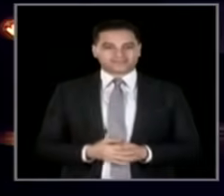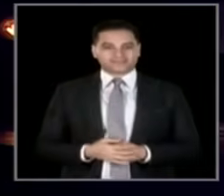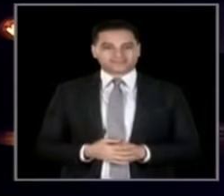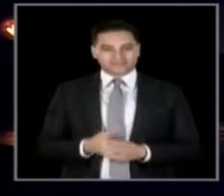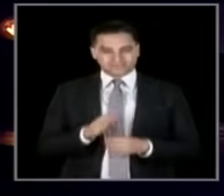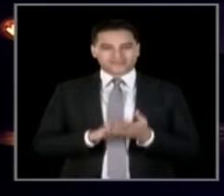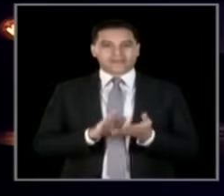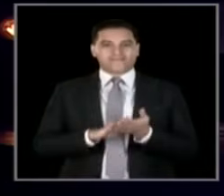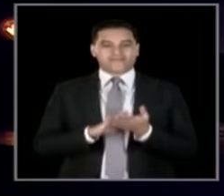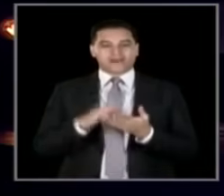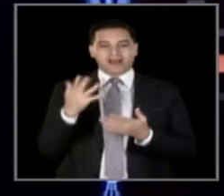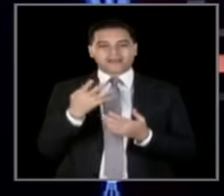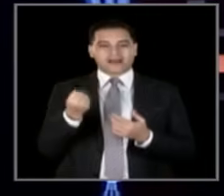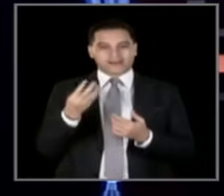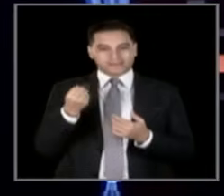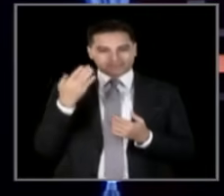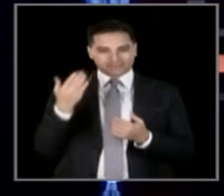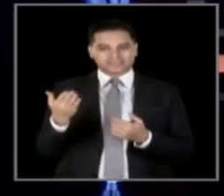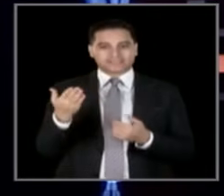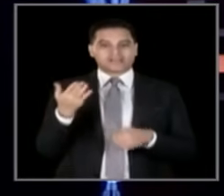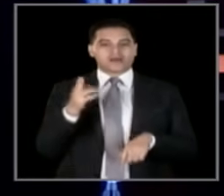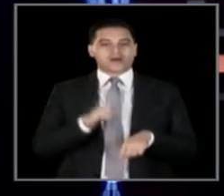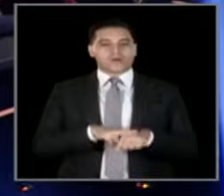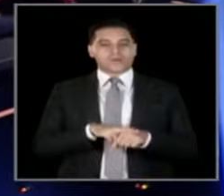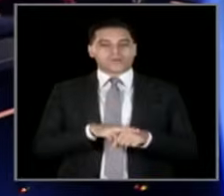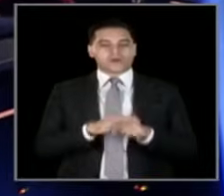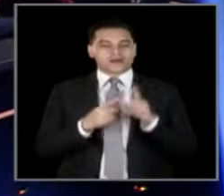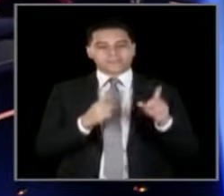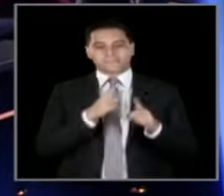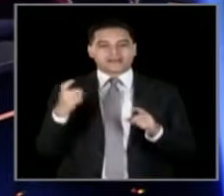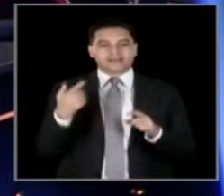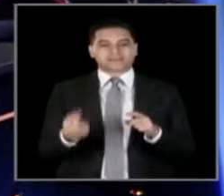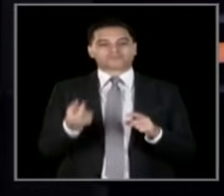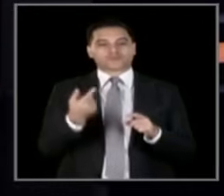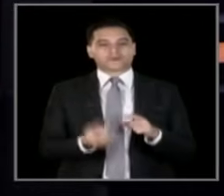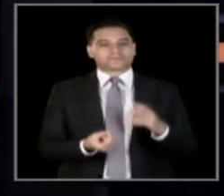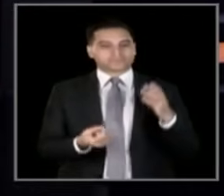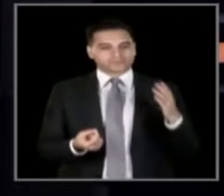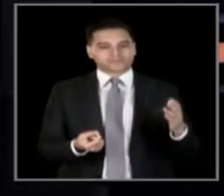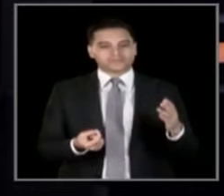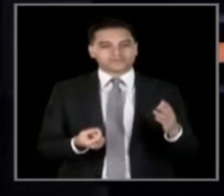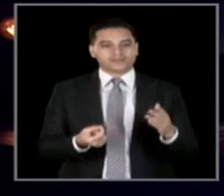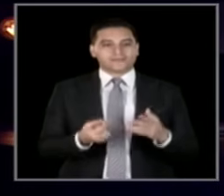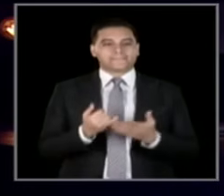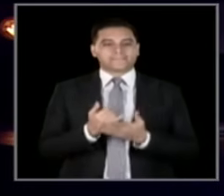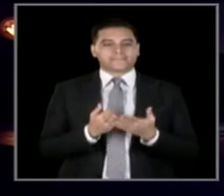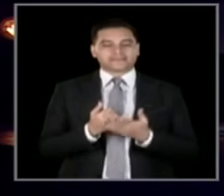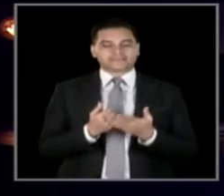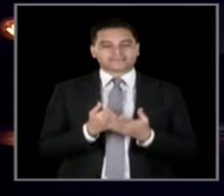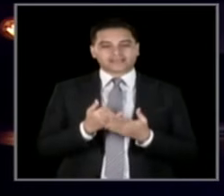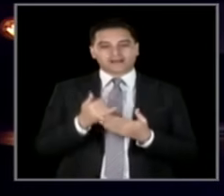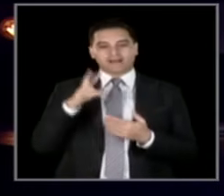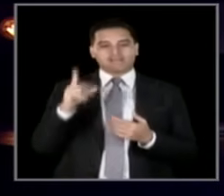برافو عليك. 40 راهبات الأرمن، 155 الرفع الرسمية.